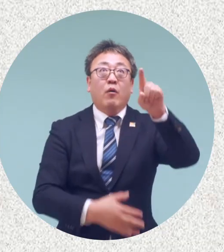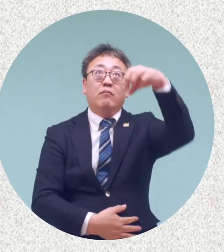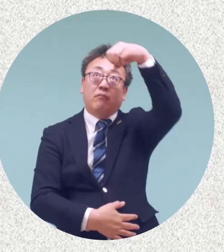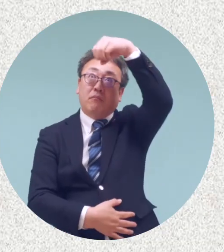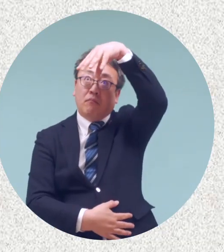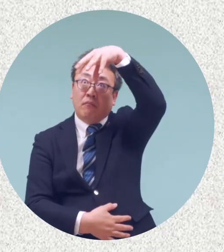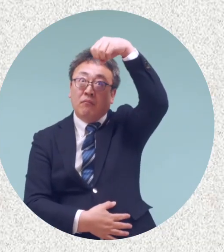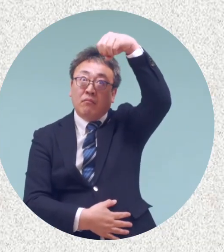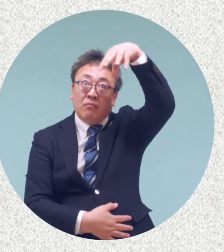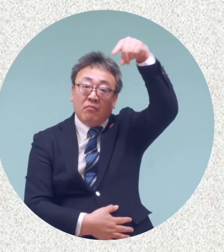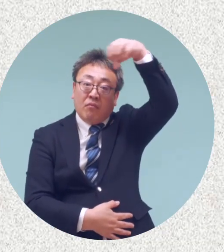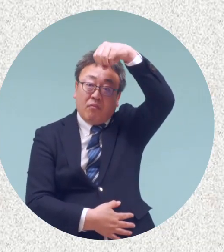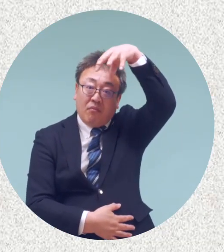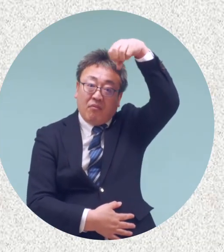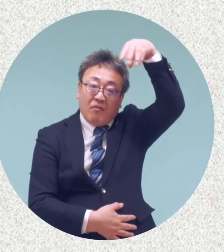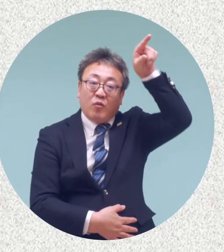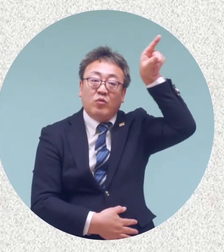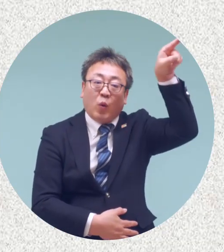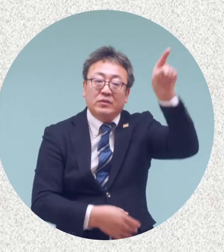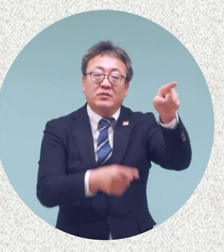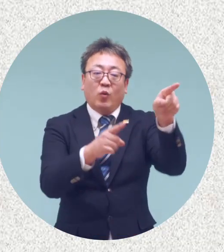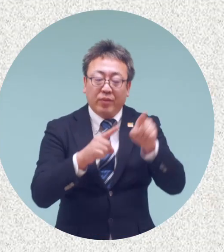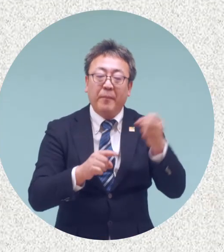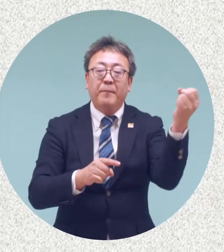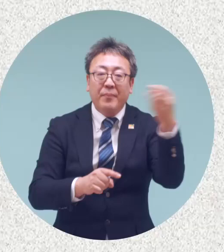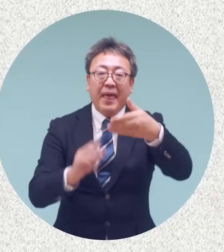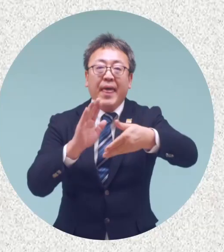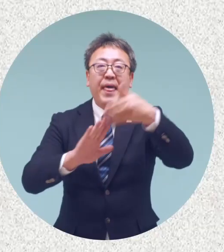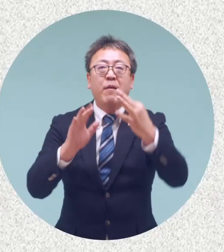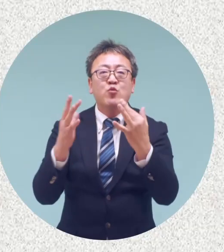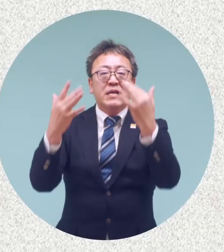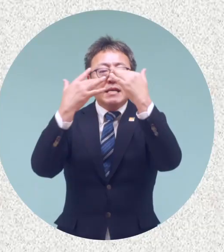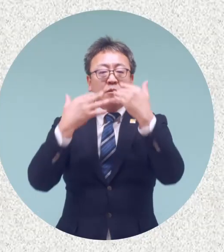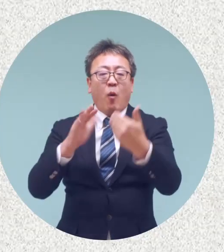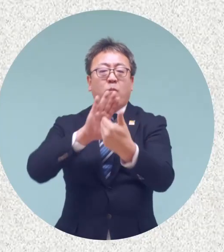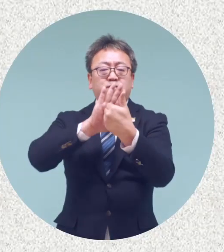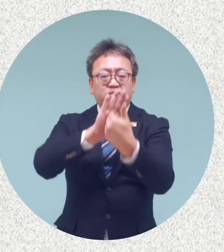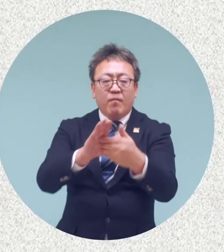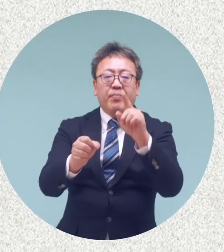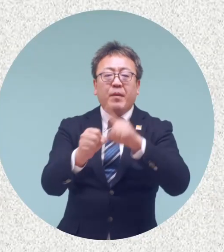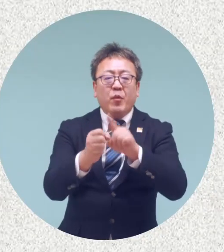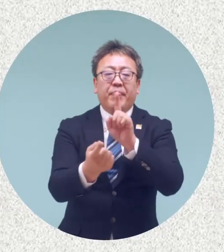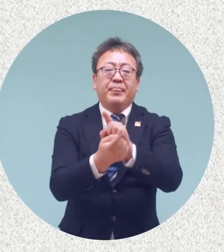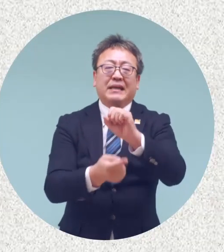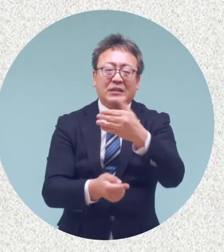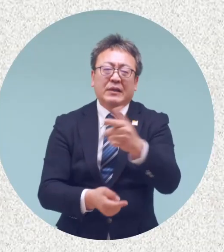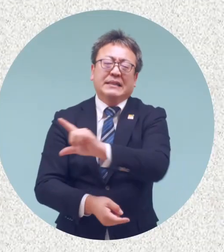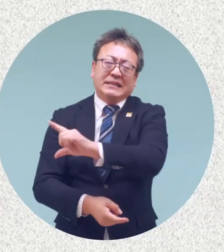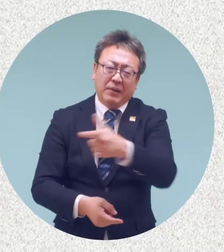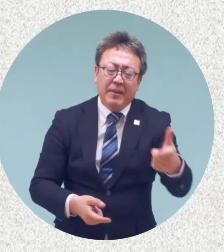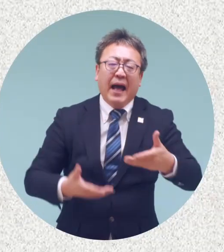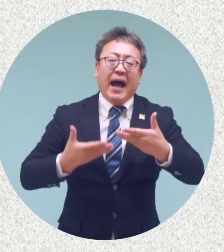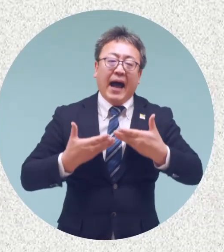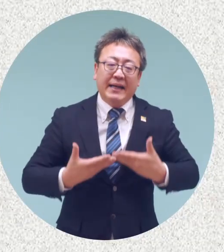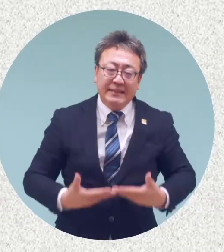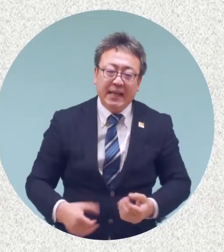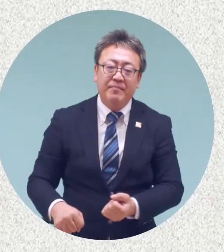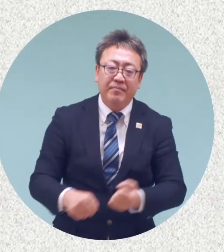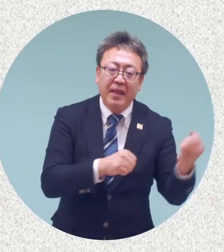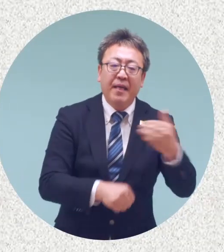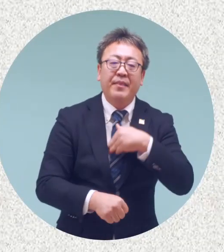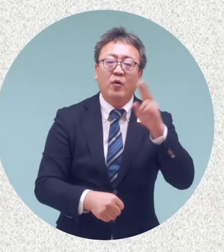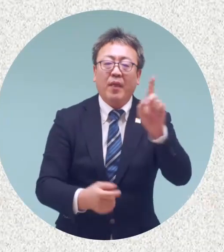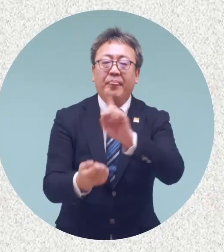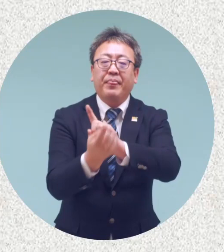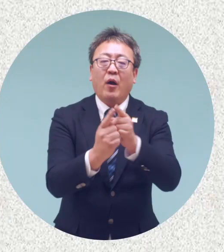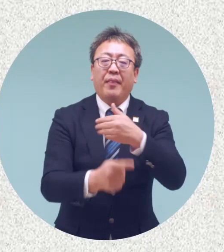には、どこに逃げればいいのかを誘導する照明、煙に巻き込まれないための対策など、安全に避難や対応ができ